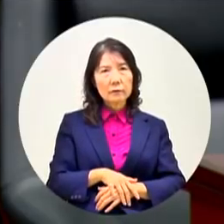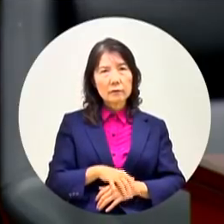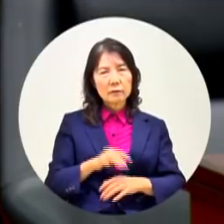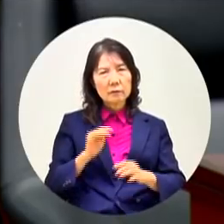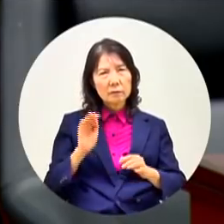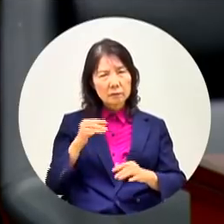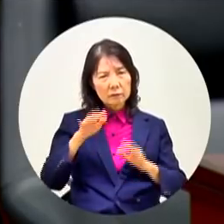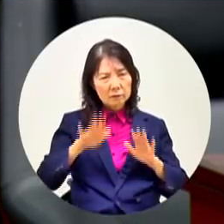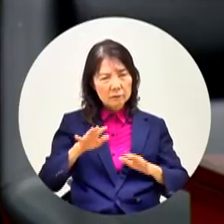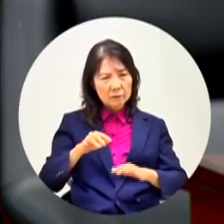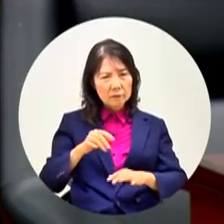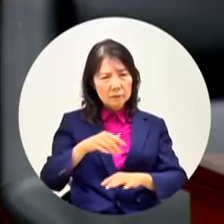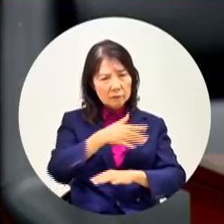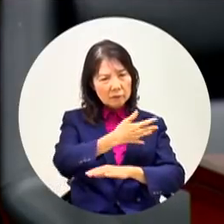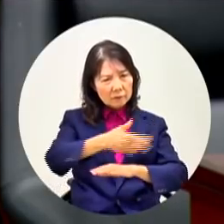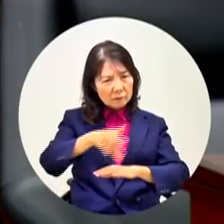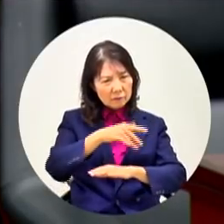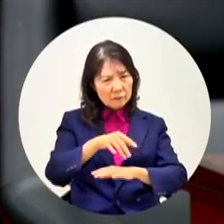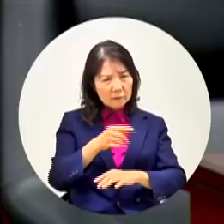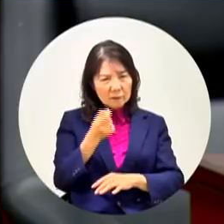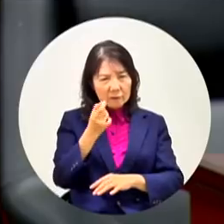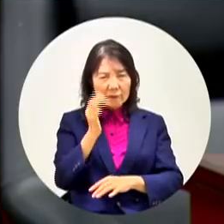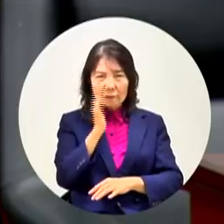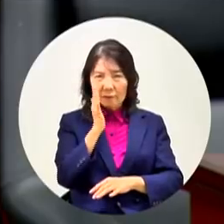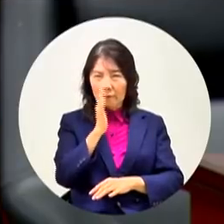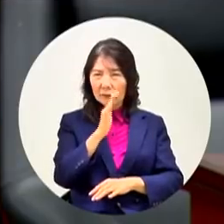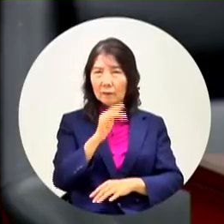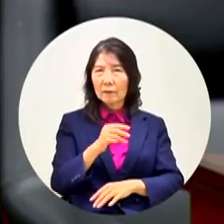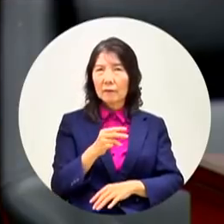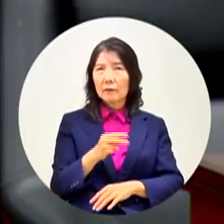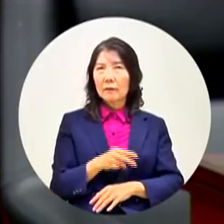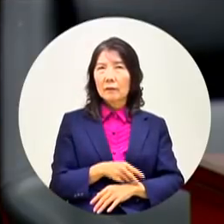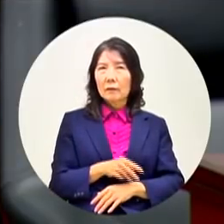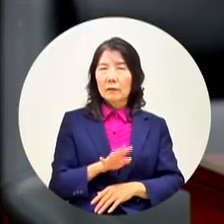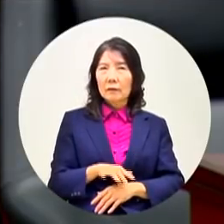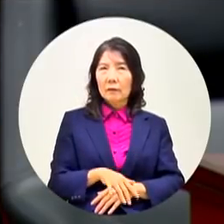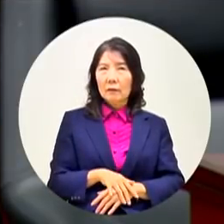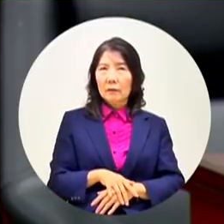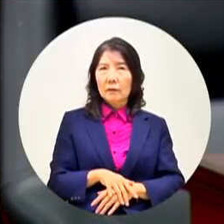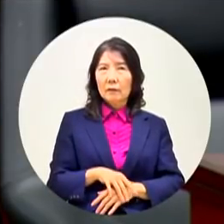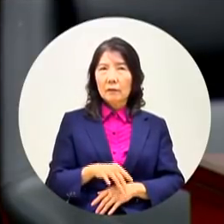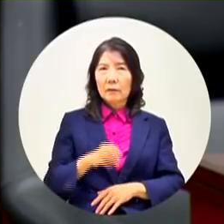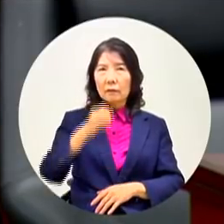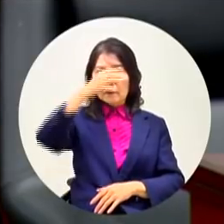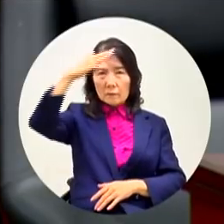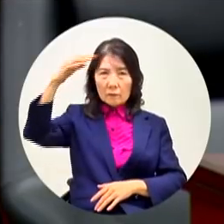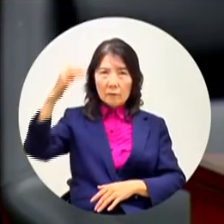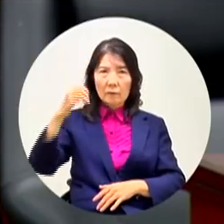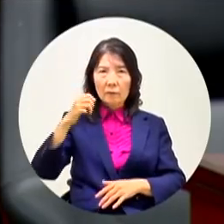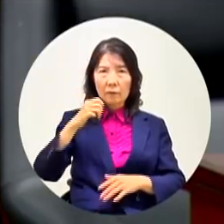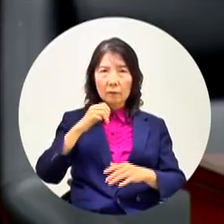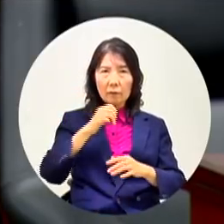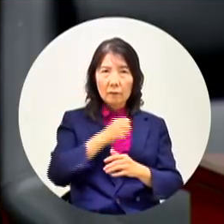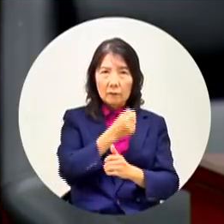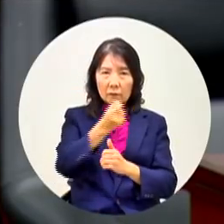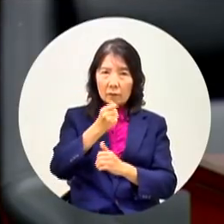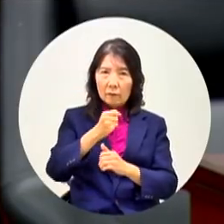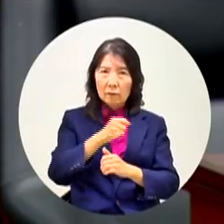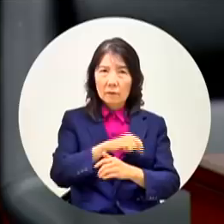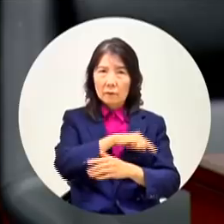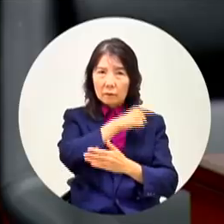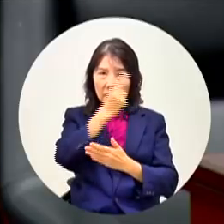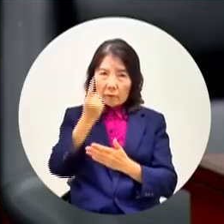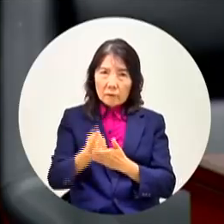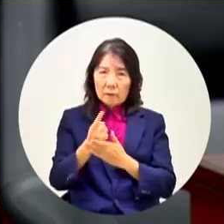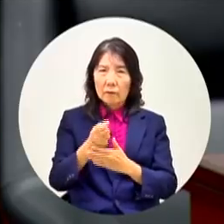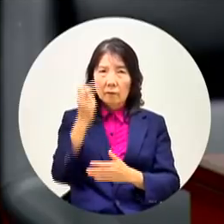味，是不是？局长，是不是这凤山区这总量管制里面的方向，啊，在